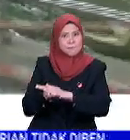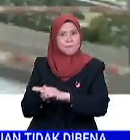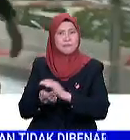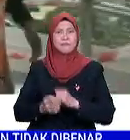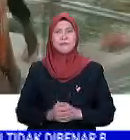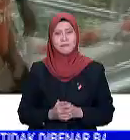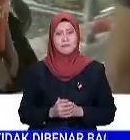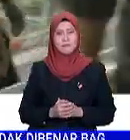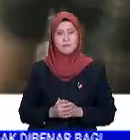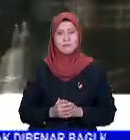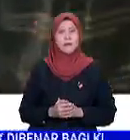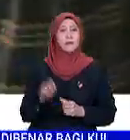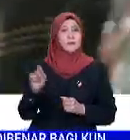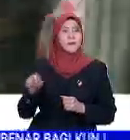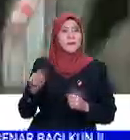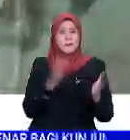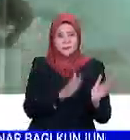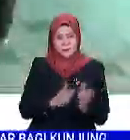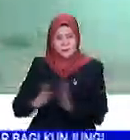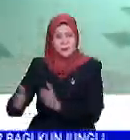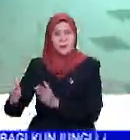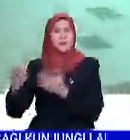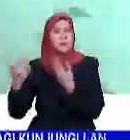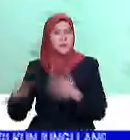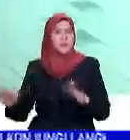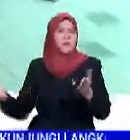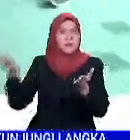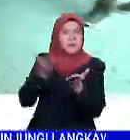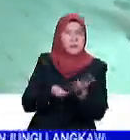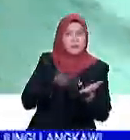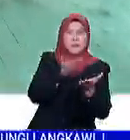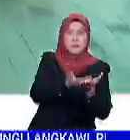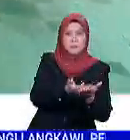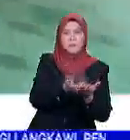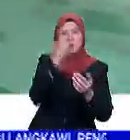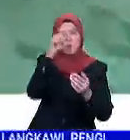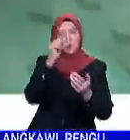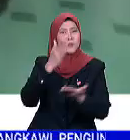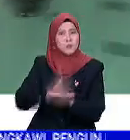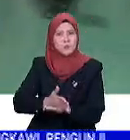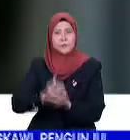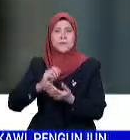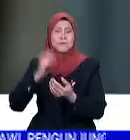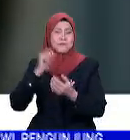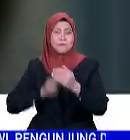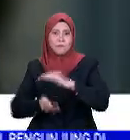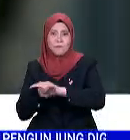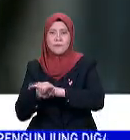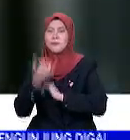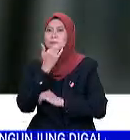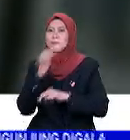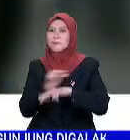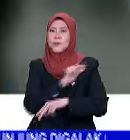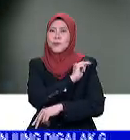kita biarpun pelbagai strategi dan langkah sudah dicadangkan oleh pelbagai pihak untuk menangjala rasu